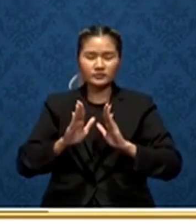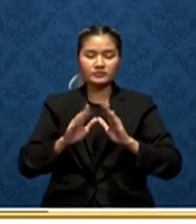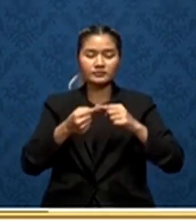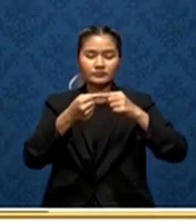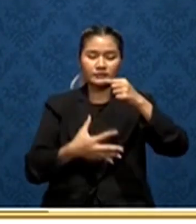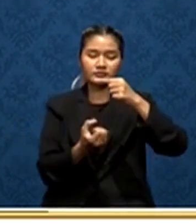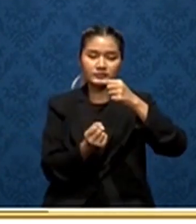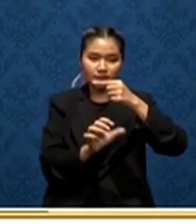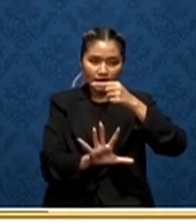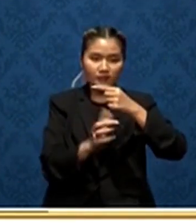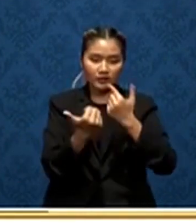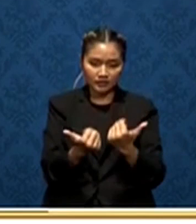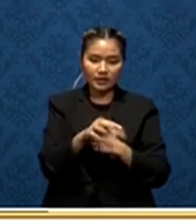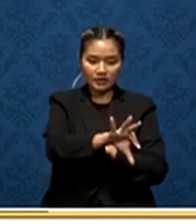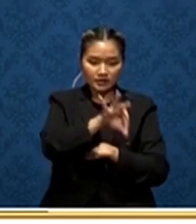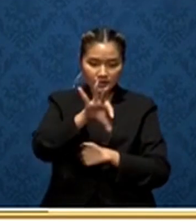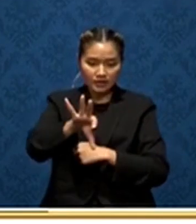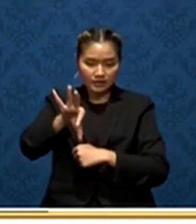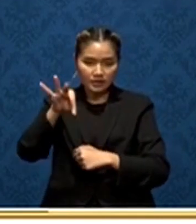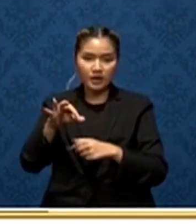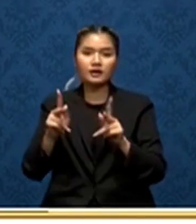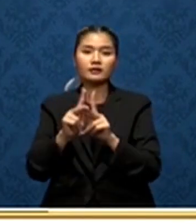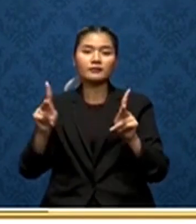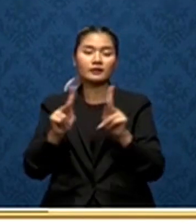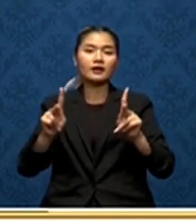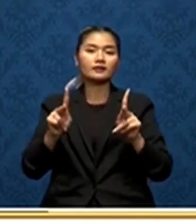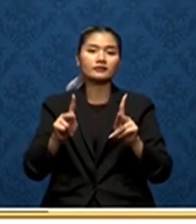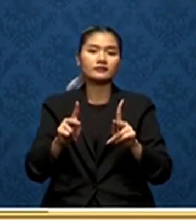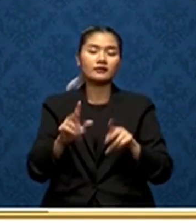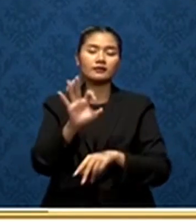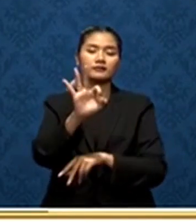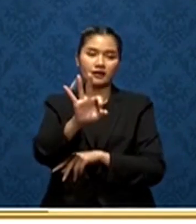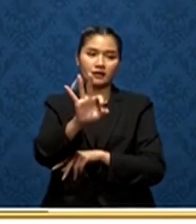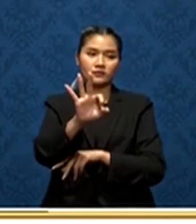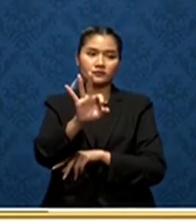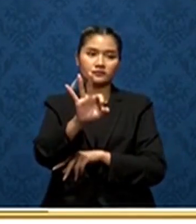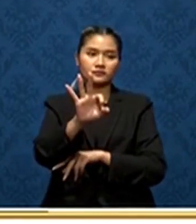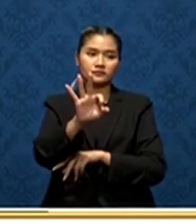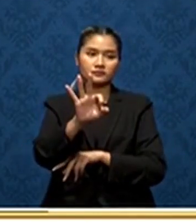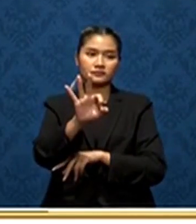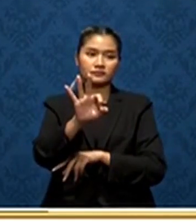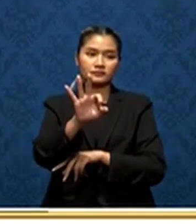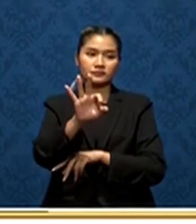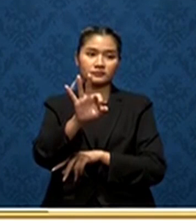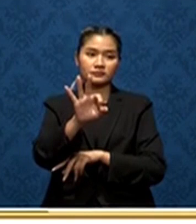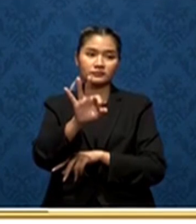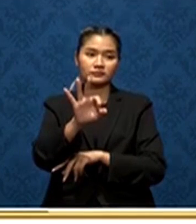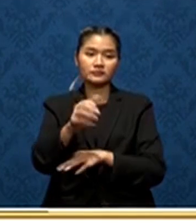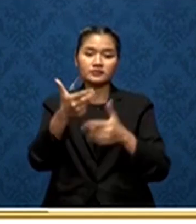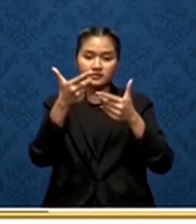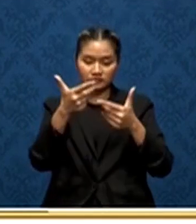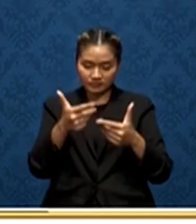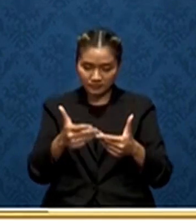เลือกกรรมการนโยบาย 9คนแล้วกรรมการนโยบายเป็นคนในกฎหมาย